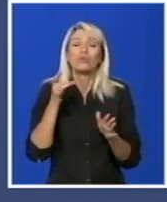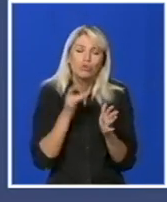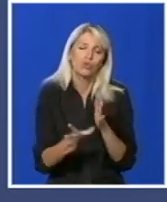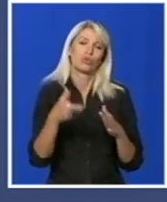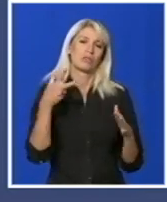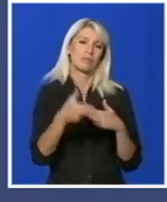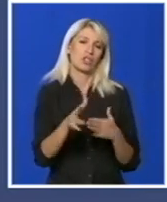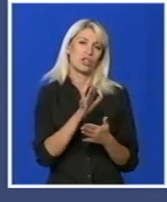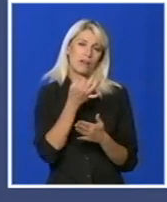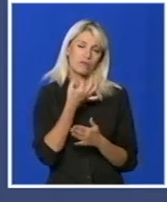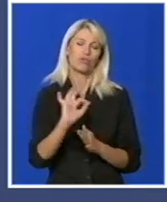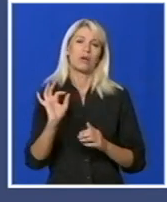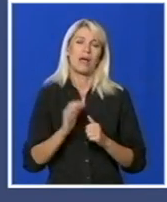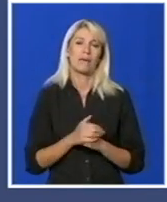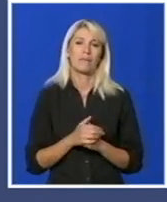bolji način.